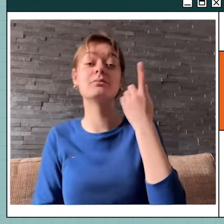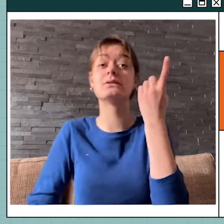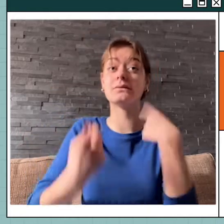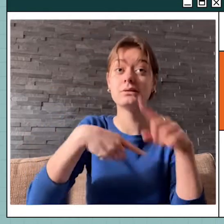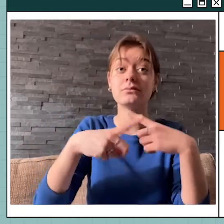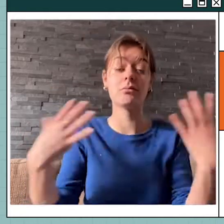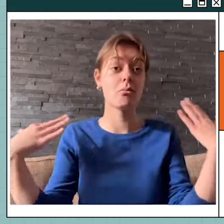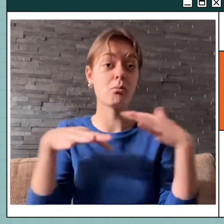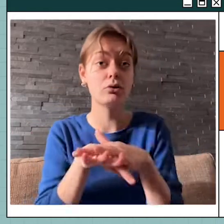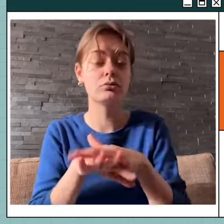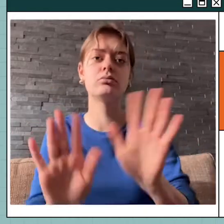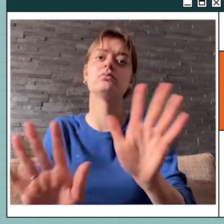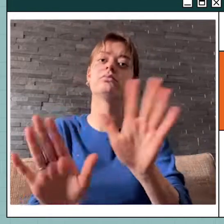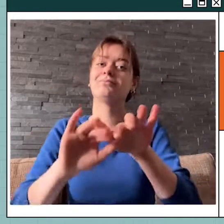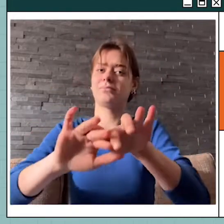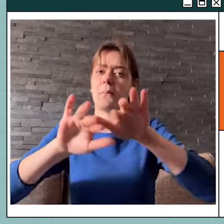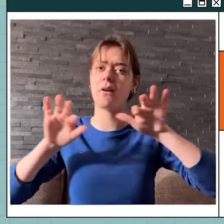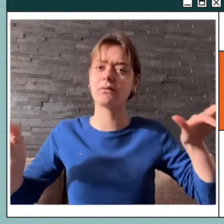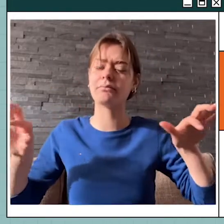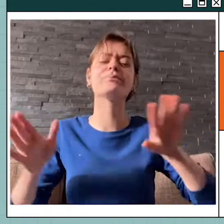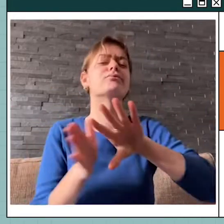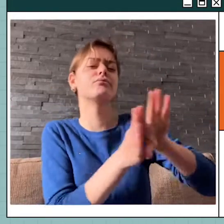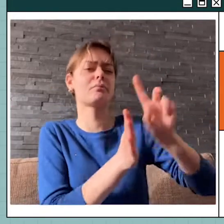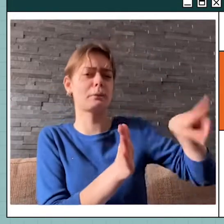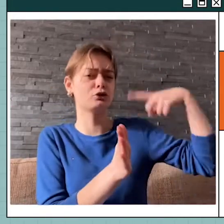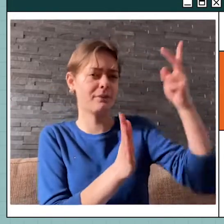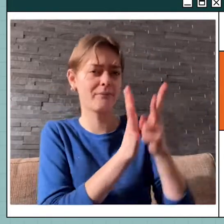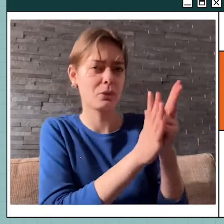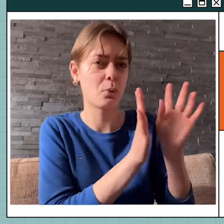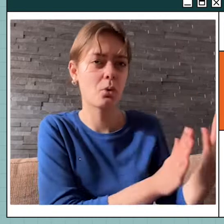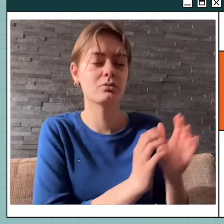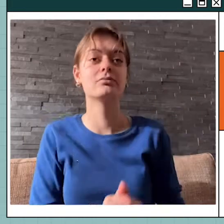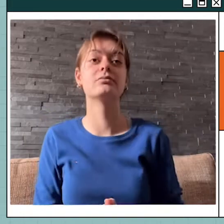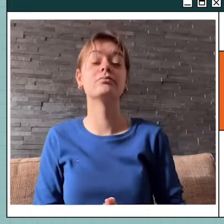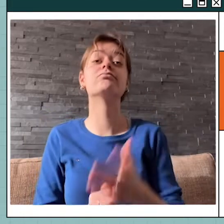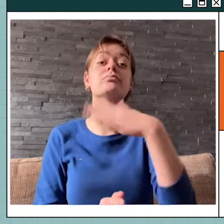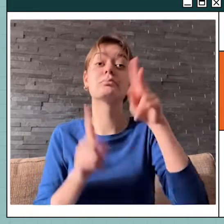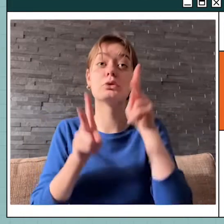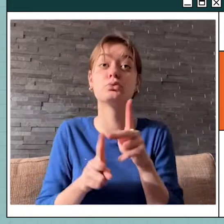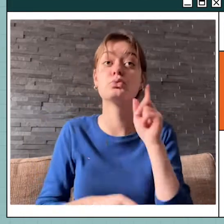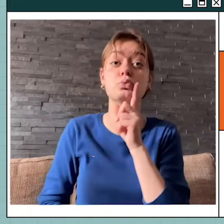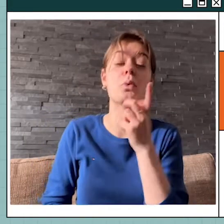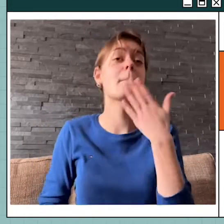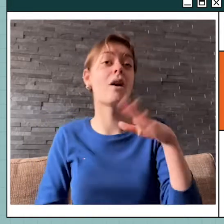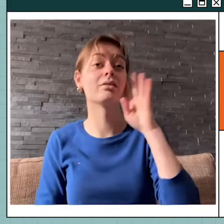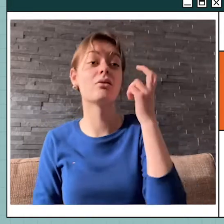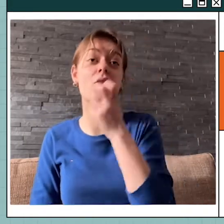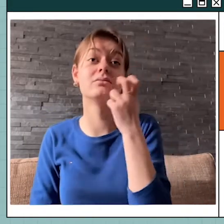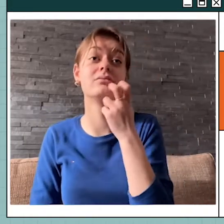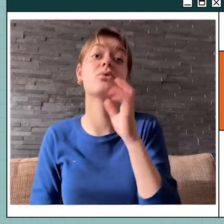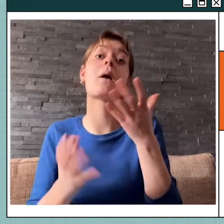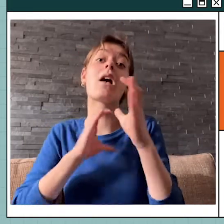avec la langue des signes, mais c'est pour une autre capsule. Pour les personnes sourdes et malentendantes oralistes, donc qui communiquent